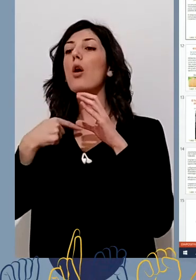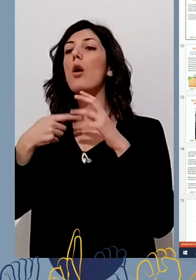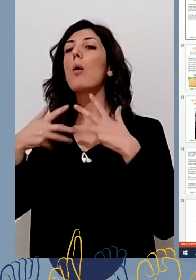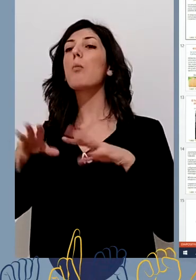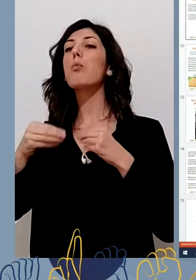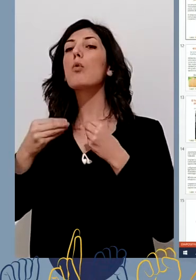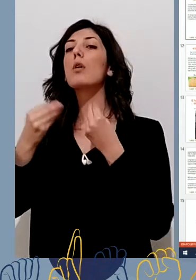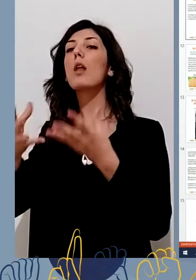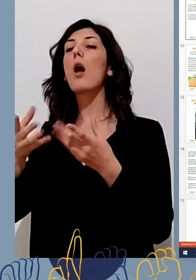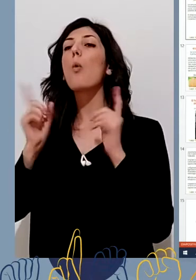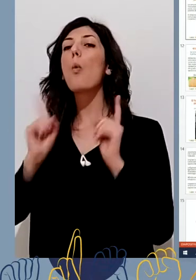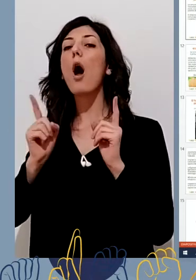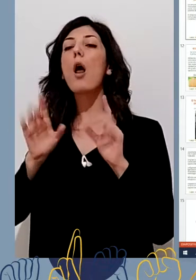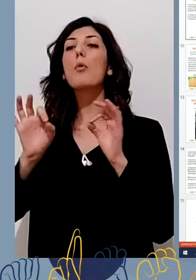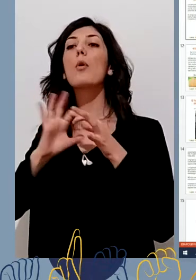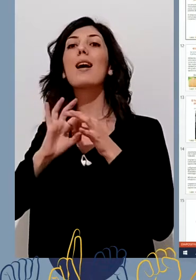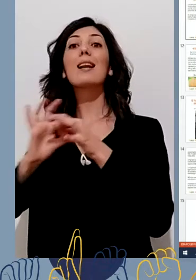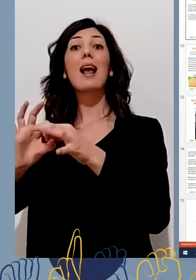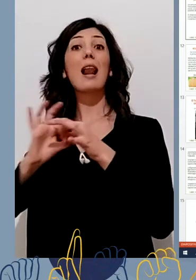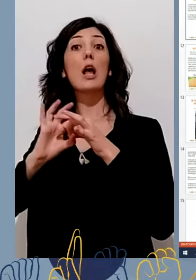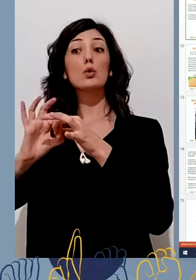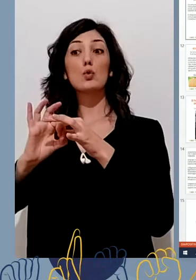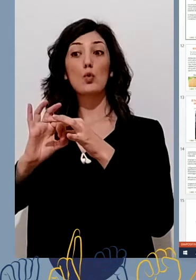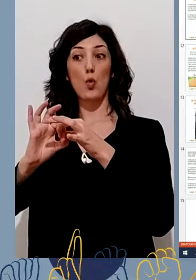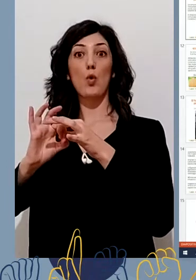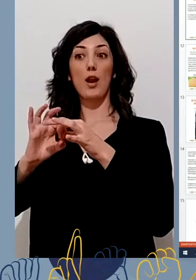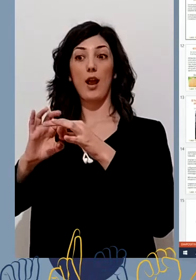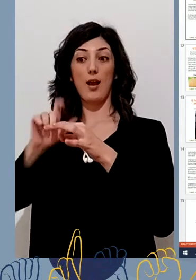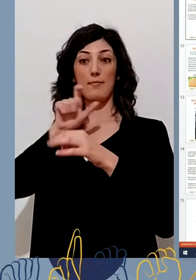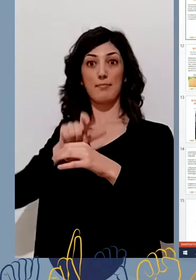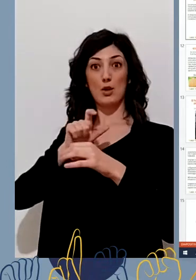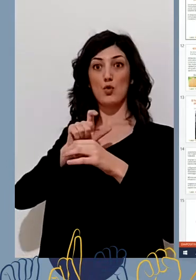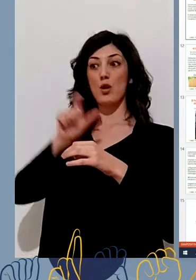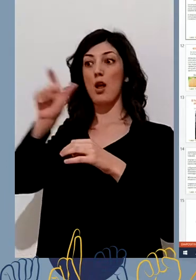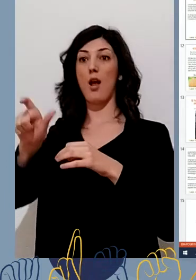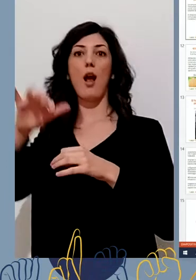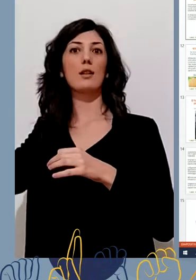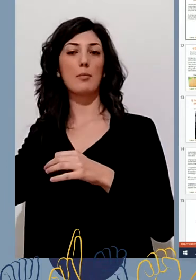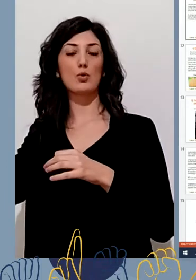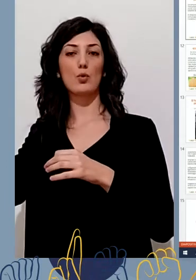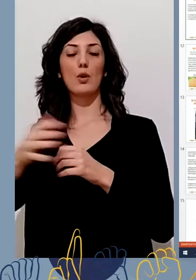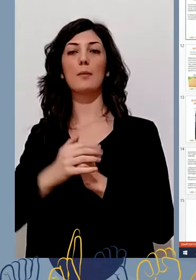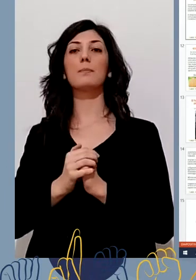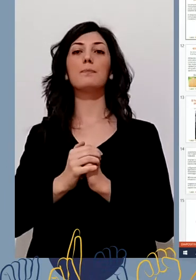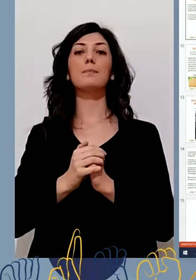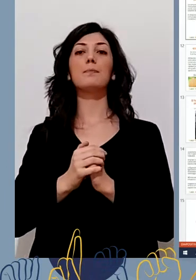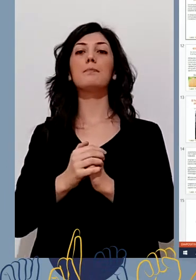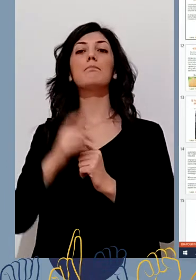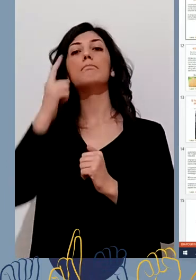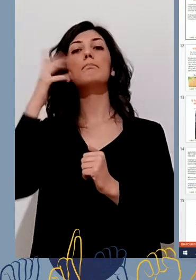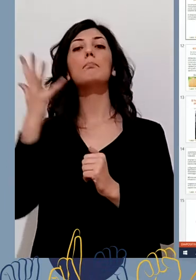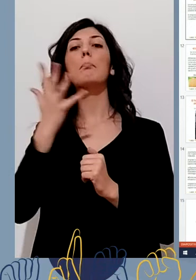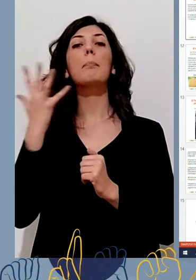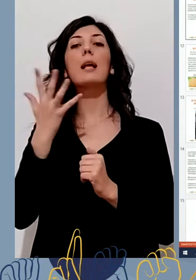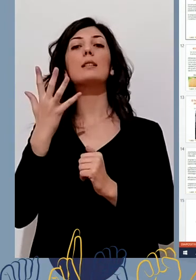mia relazione con quell'altra persona. Ipotizziamo come si può rapportare, ad esempio, un datore di lavoro